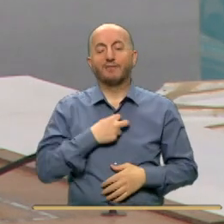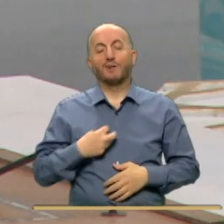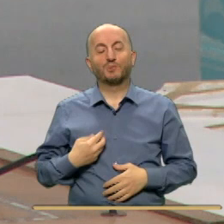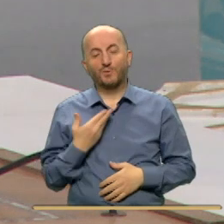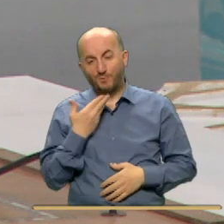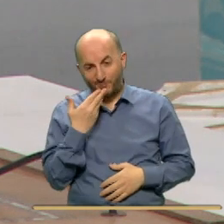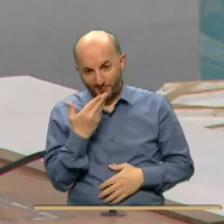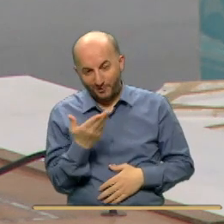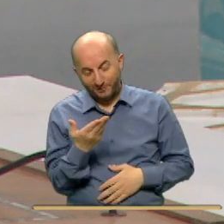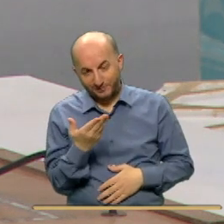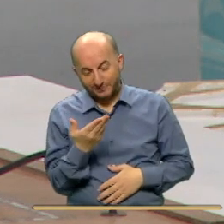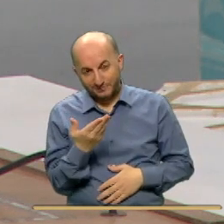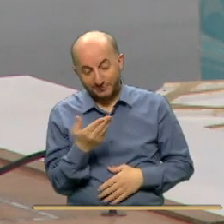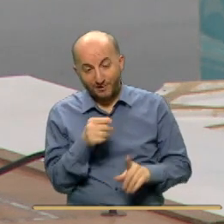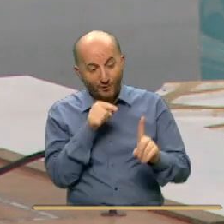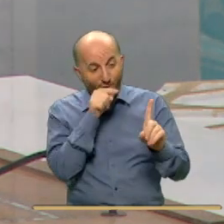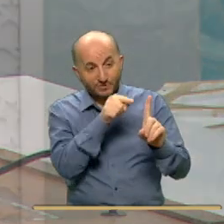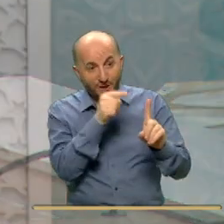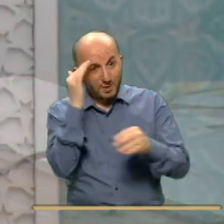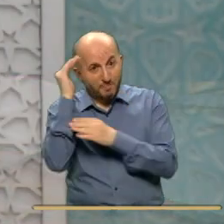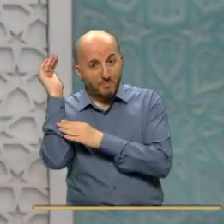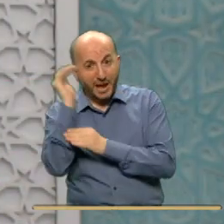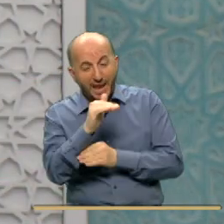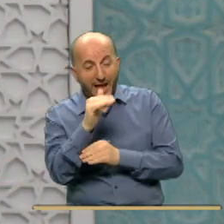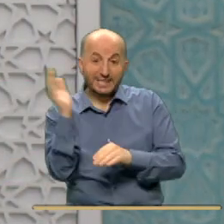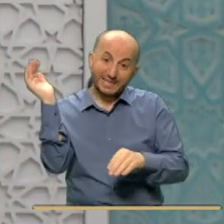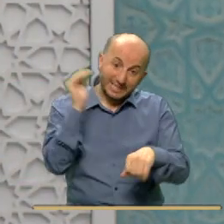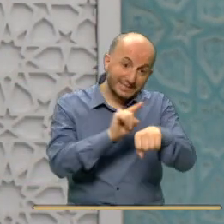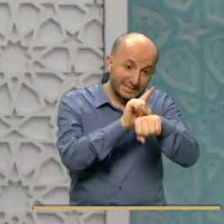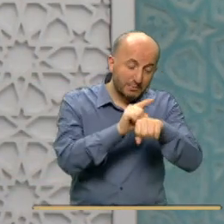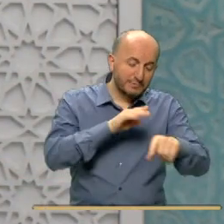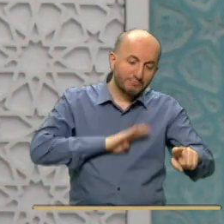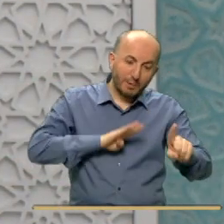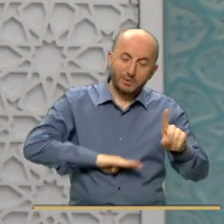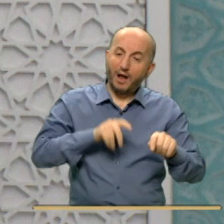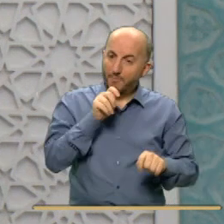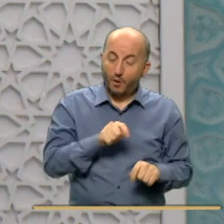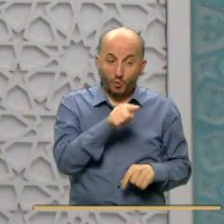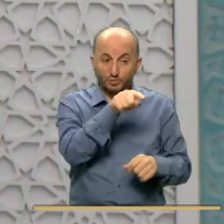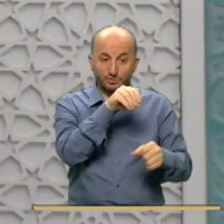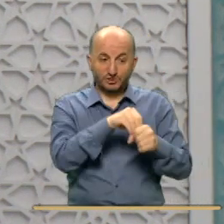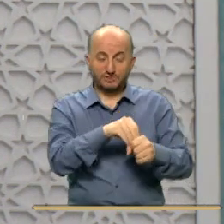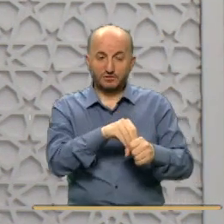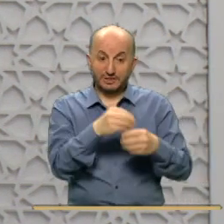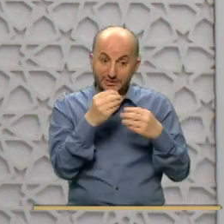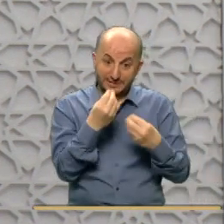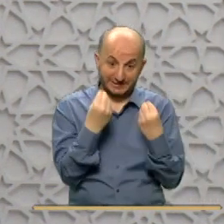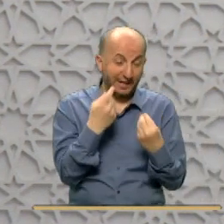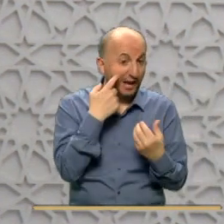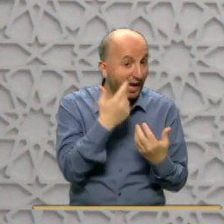buyurdu ki, ona bir musibet ve bela dokunduğu zaman sabreder, bu onun için hayır ve